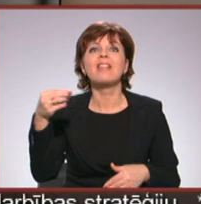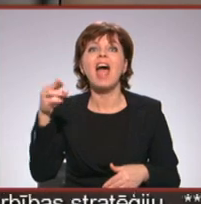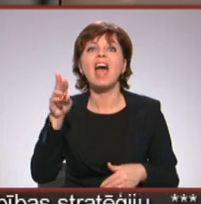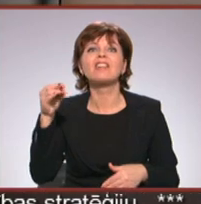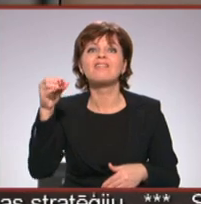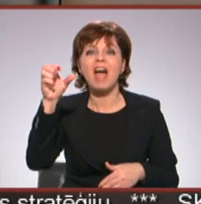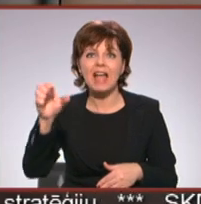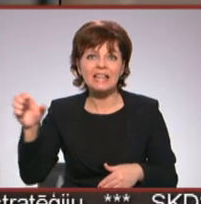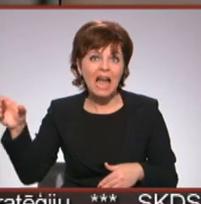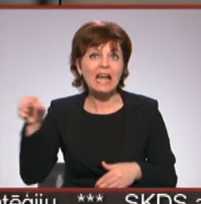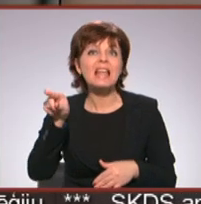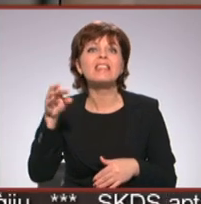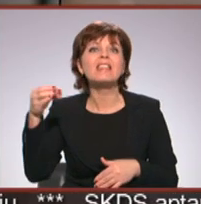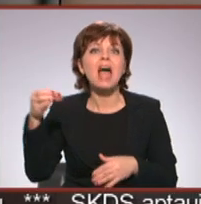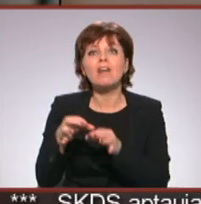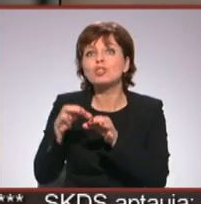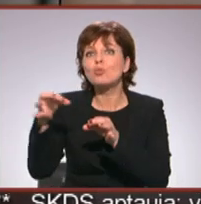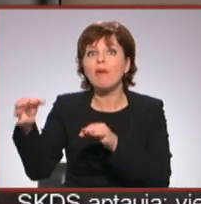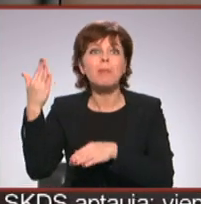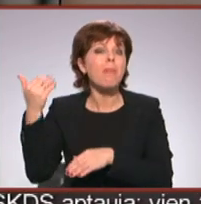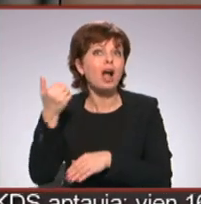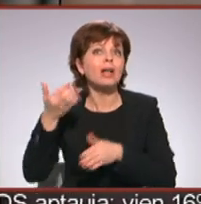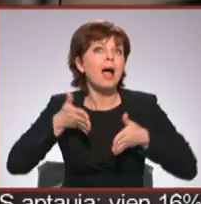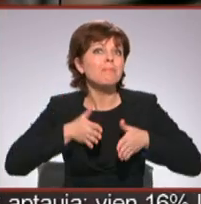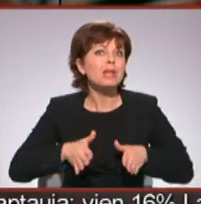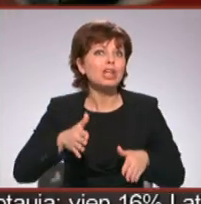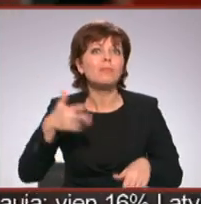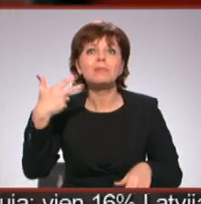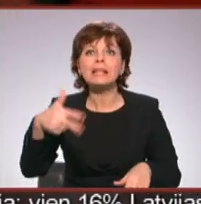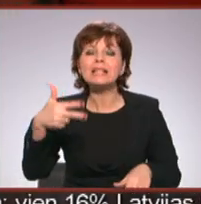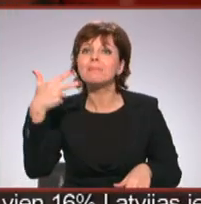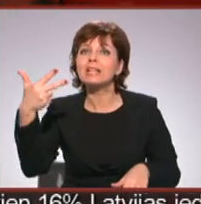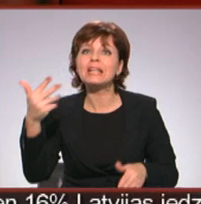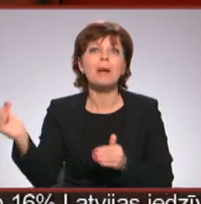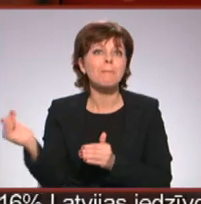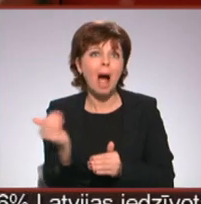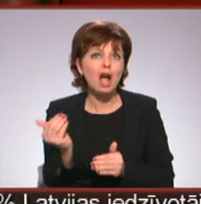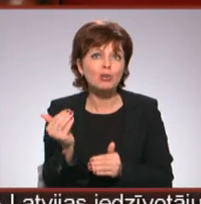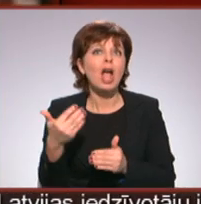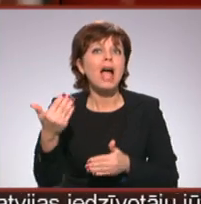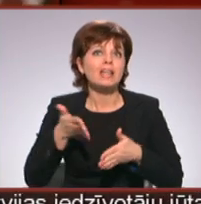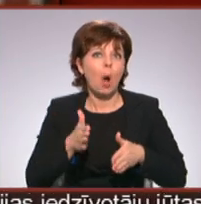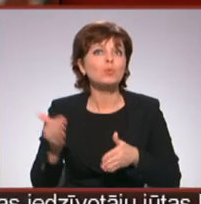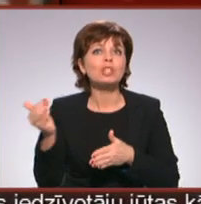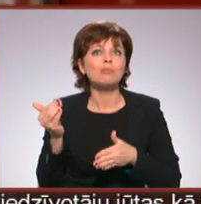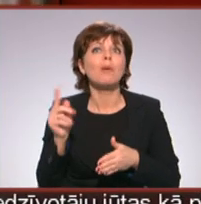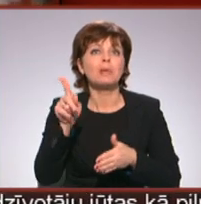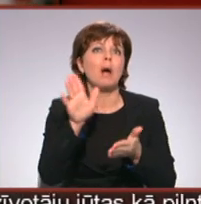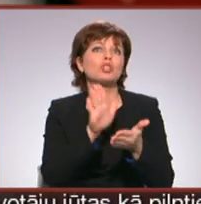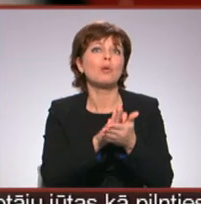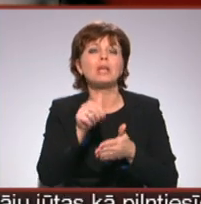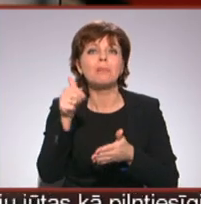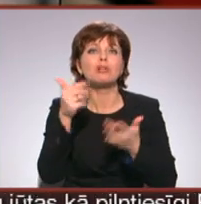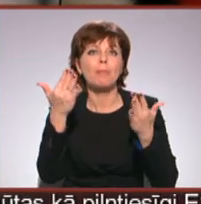pagājušā gadā piedzimuši 33 mazuļi. Šogad jaundzimušie pirmoreiz tika suminēti īpašā pasākumā mazais tērvetnieks un par piederību